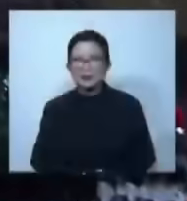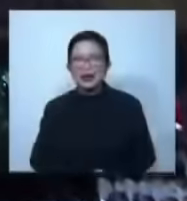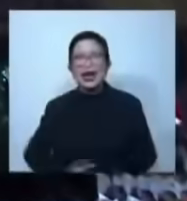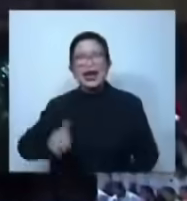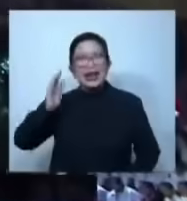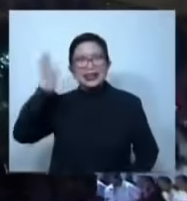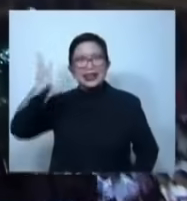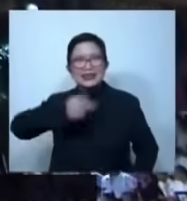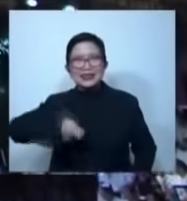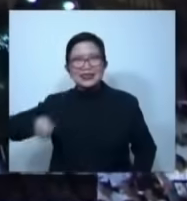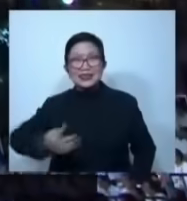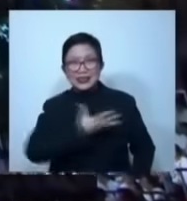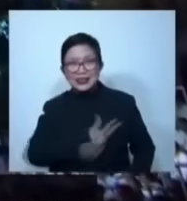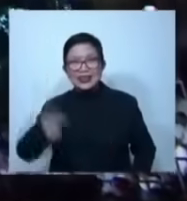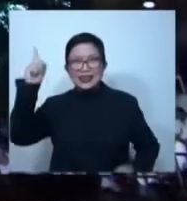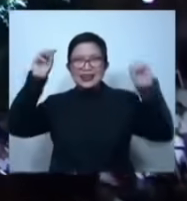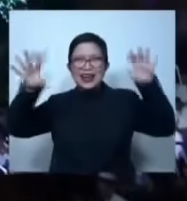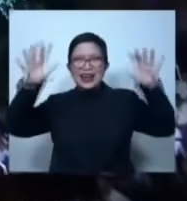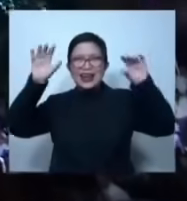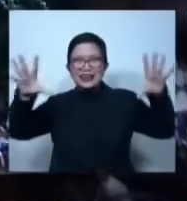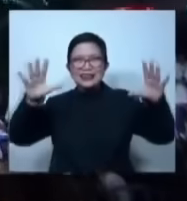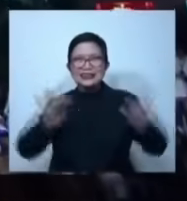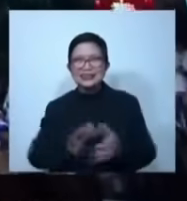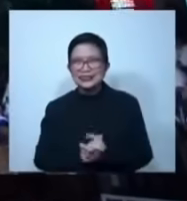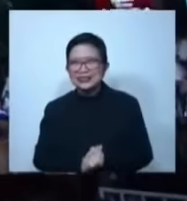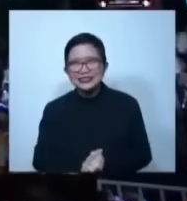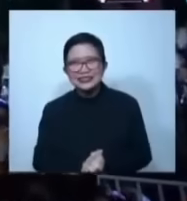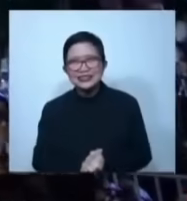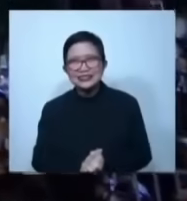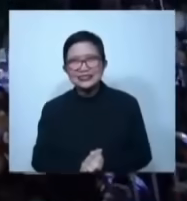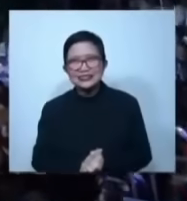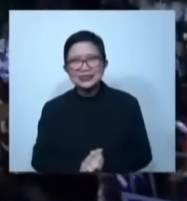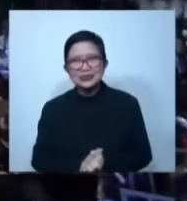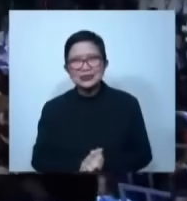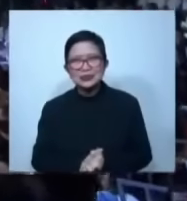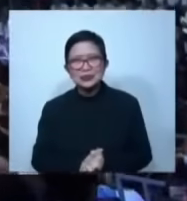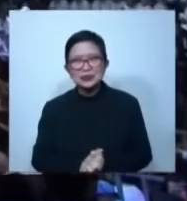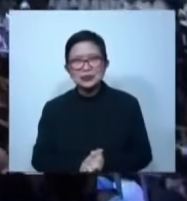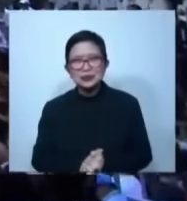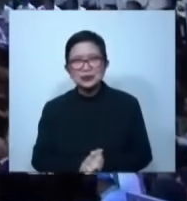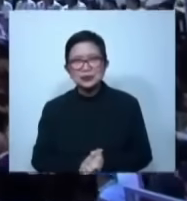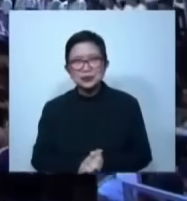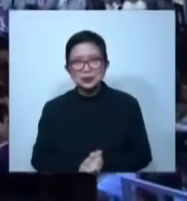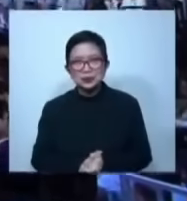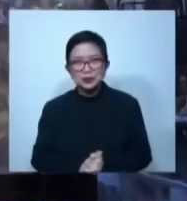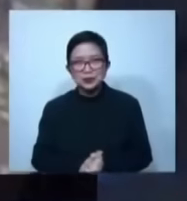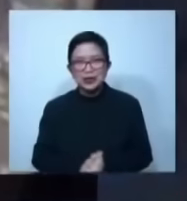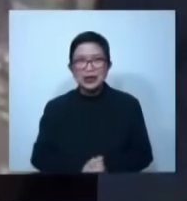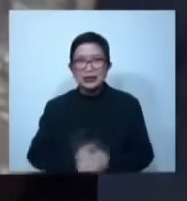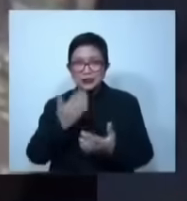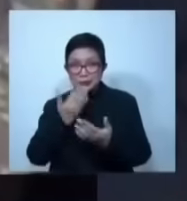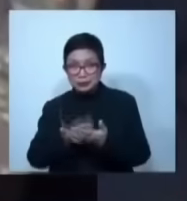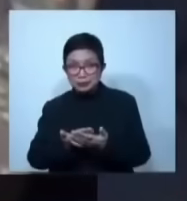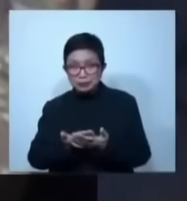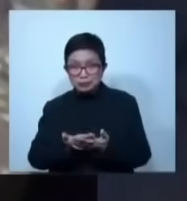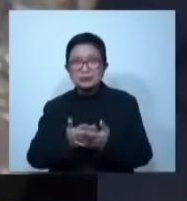asalamualaikum warahmatullahi wabarakatuh Waalaikumsalam warahmatullahi wabarakatuh salam sejahtera